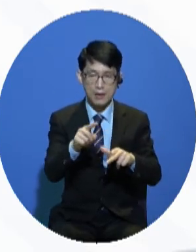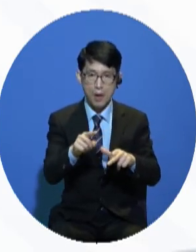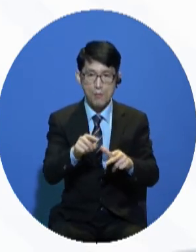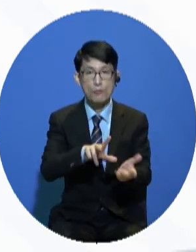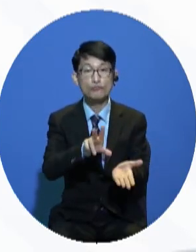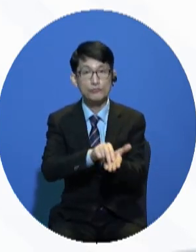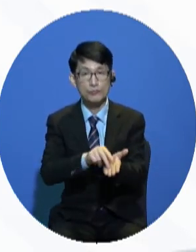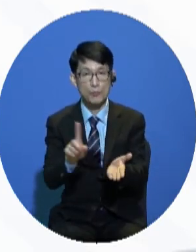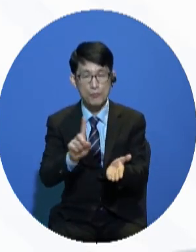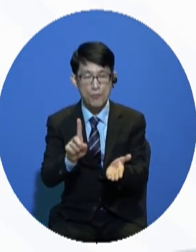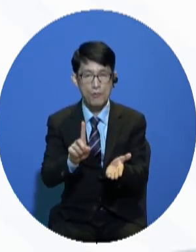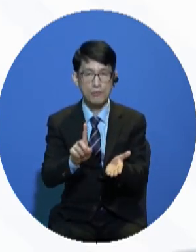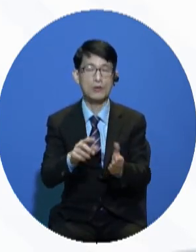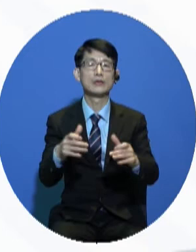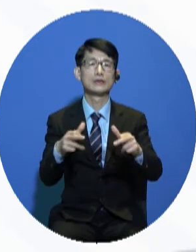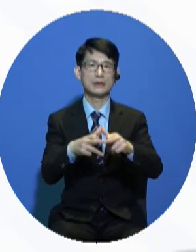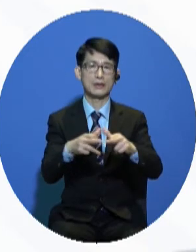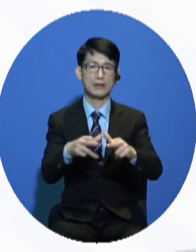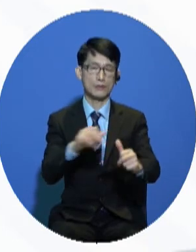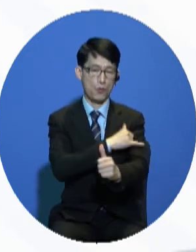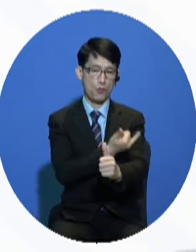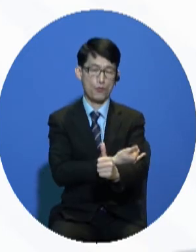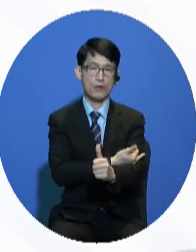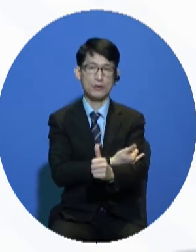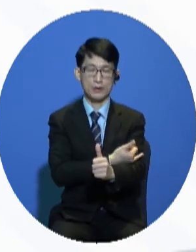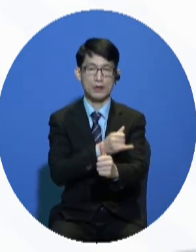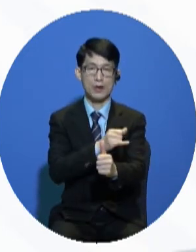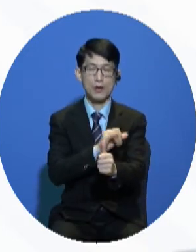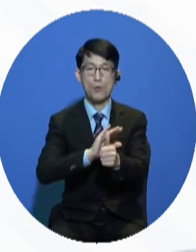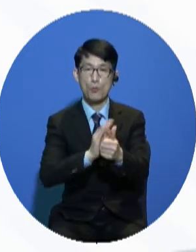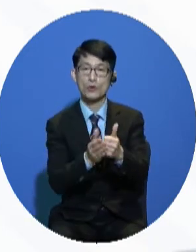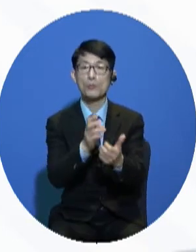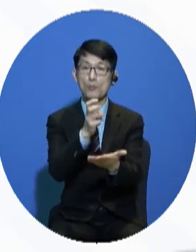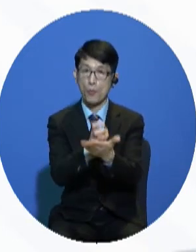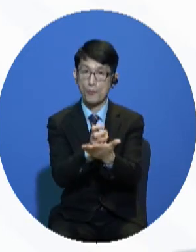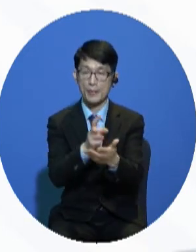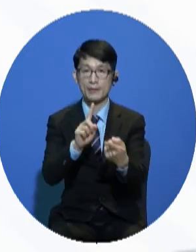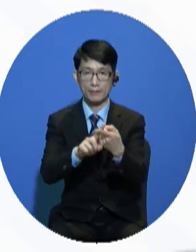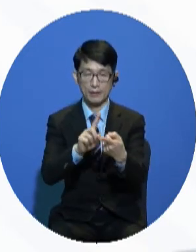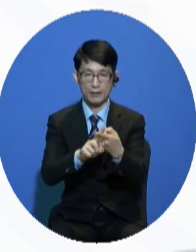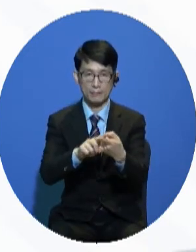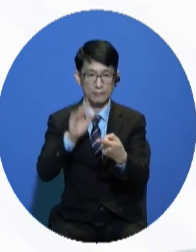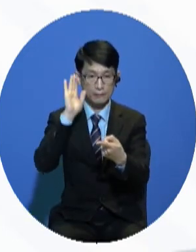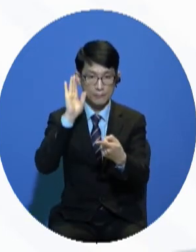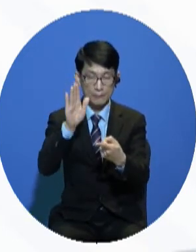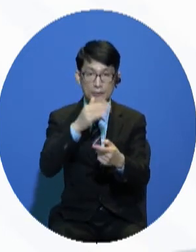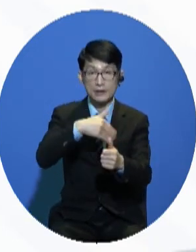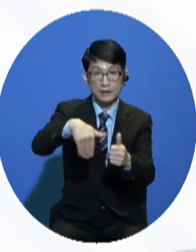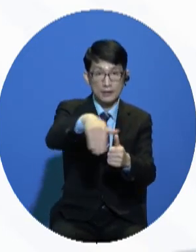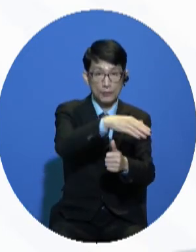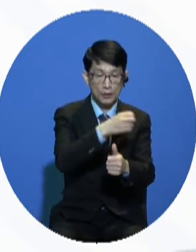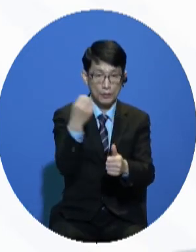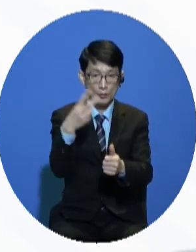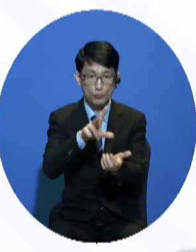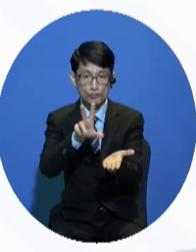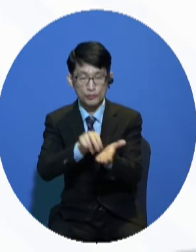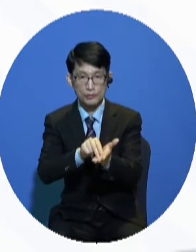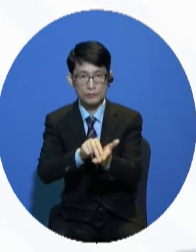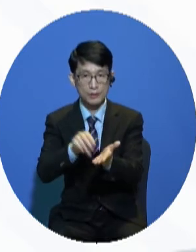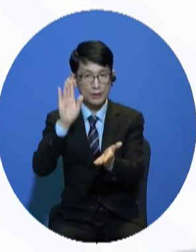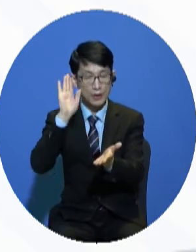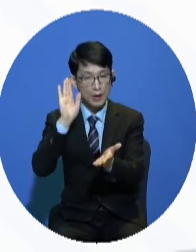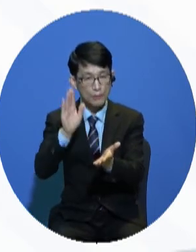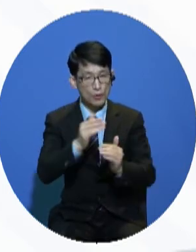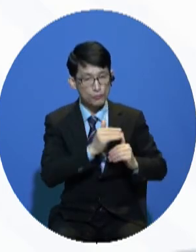수 있는 장애인 권리 보장법을 둘러싼 여러 가지 어떤 동향과 또 문제점, 그리고 앞으로 이것이